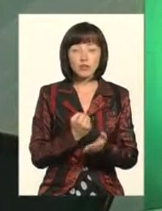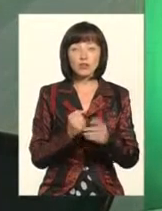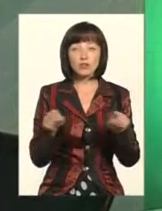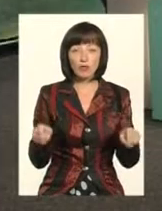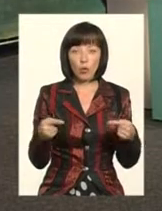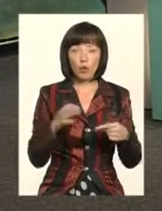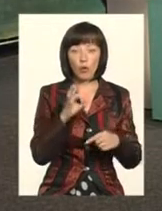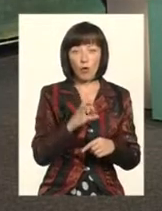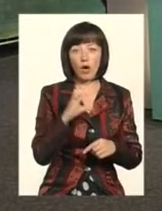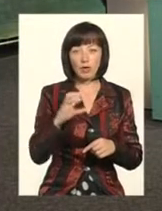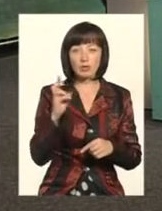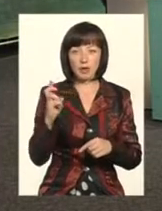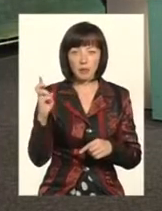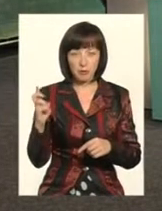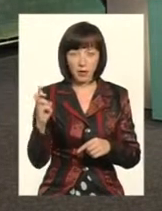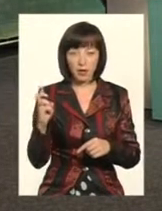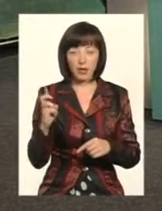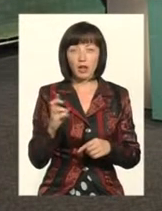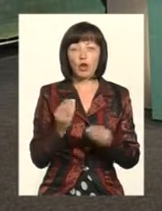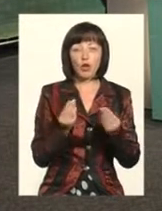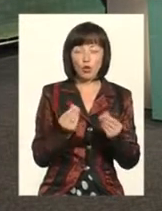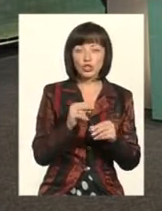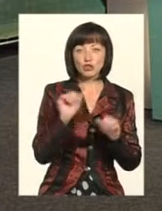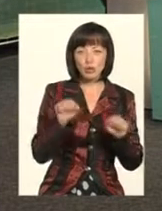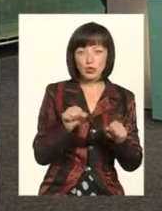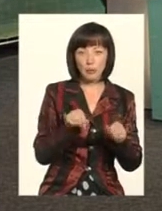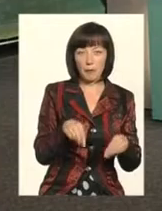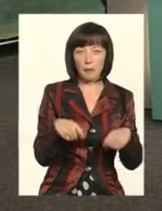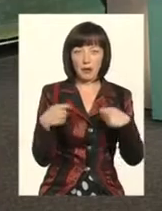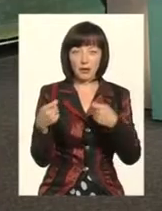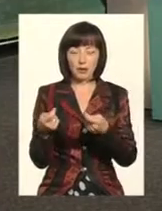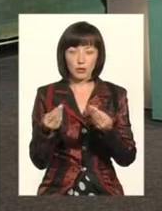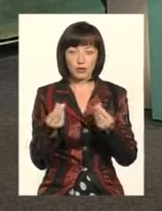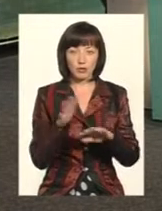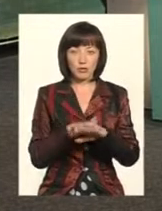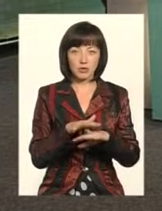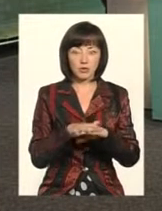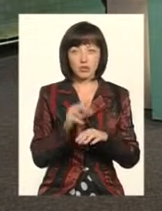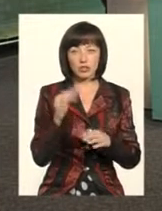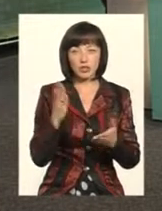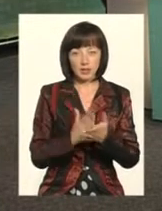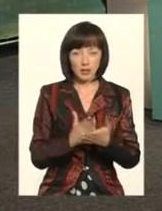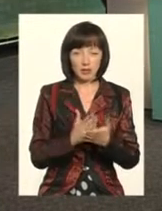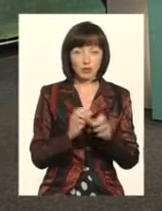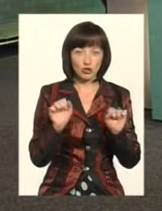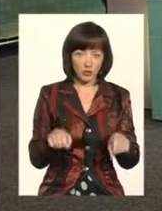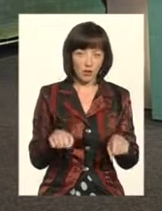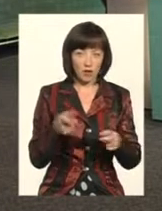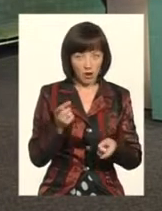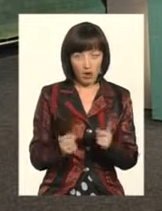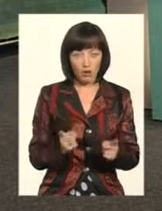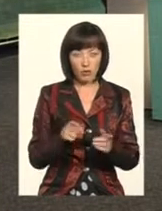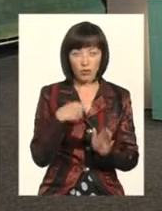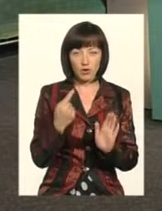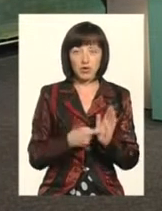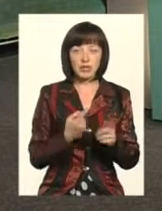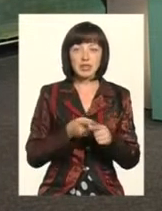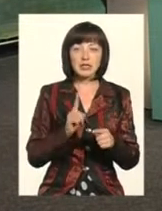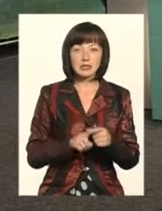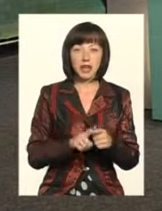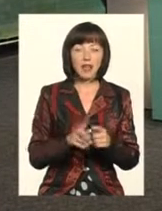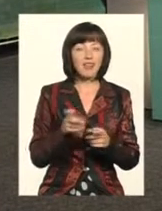створюється ОСББ, виходять ЖЕК, гроші, чи може ЖЕК передати ту суму сказати, на капремонт, чи є воно, це можливо, чи це реально? Це питання